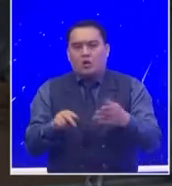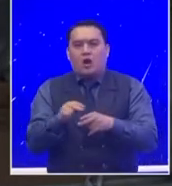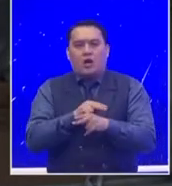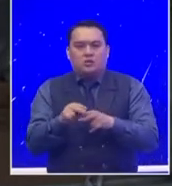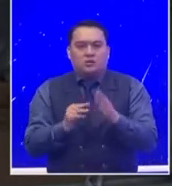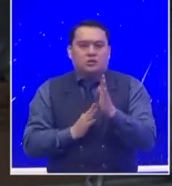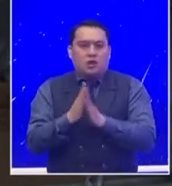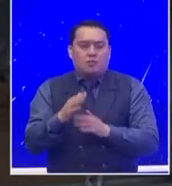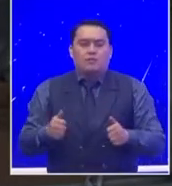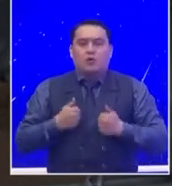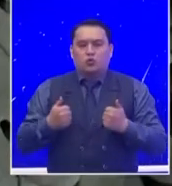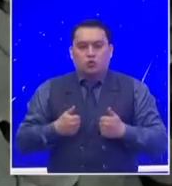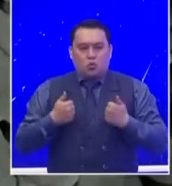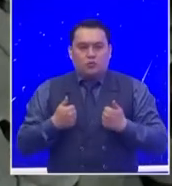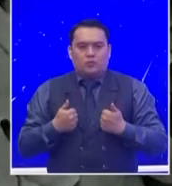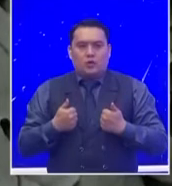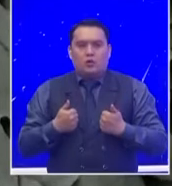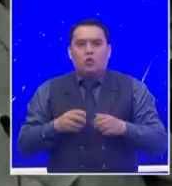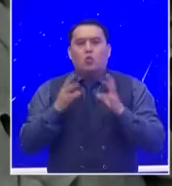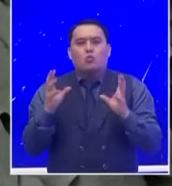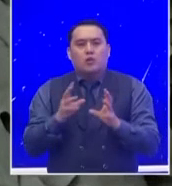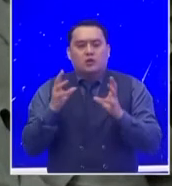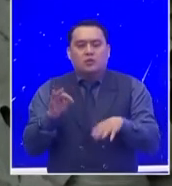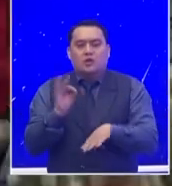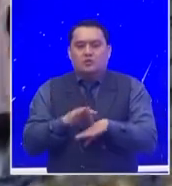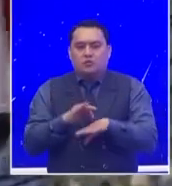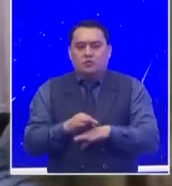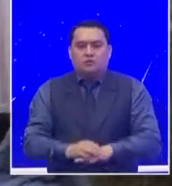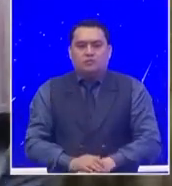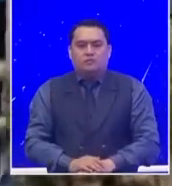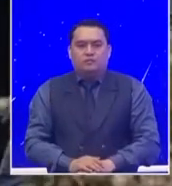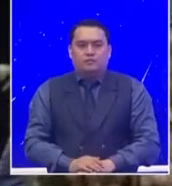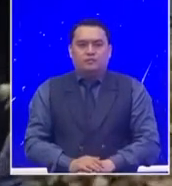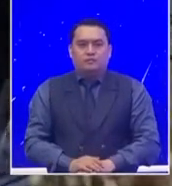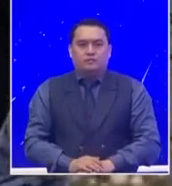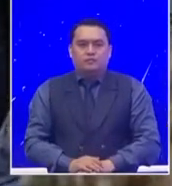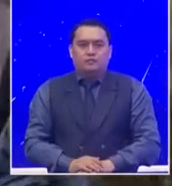лечебная трава пойдет всем на пользу и убережет от болезней.